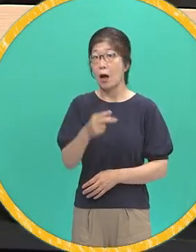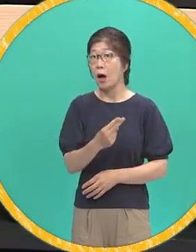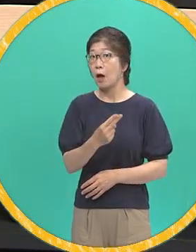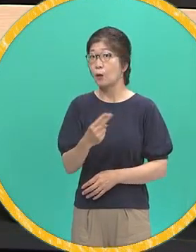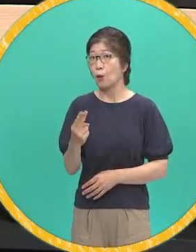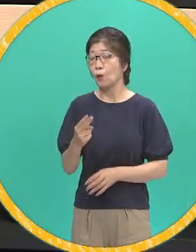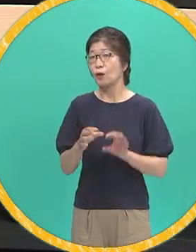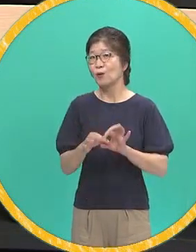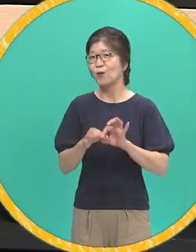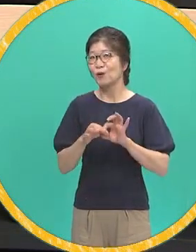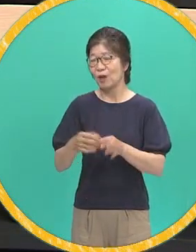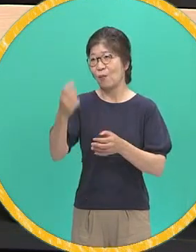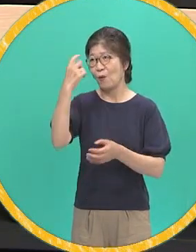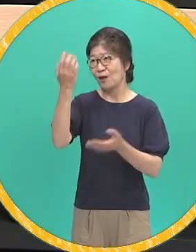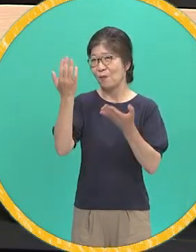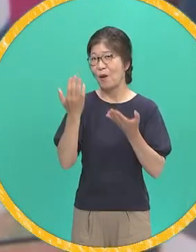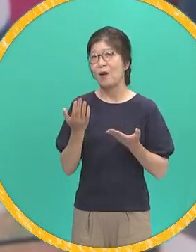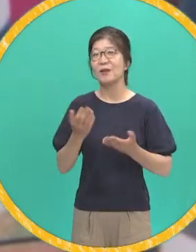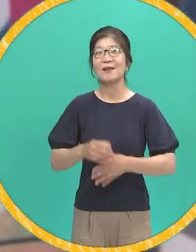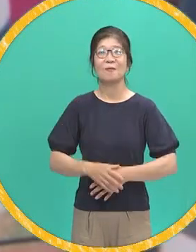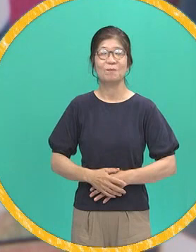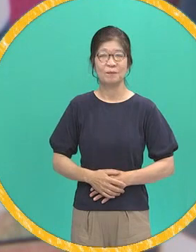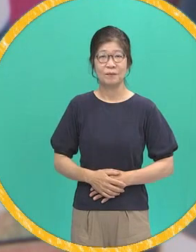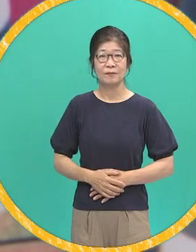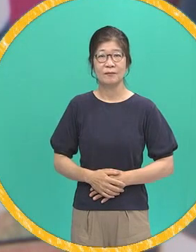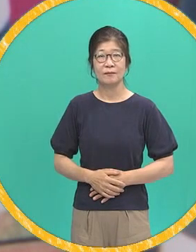も伺ってきました